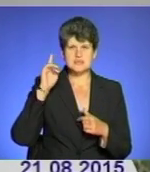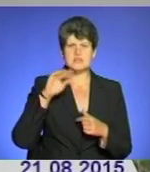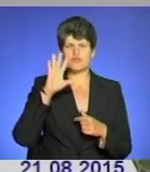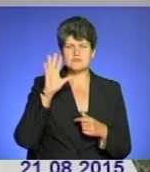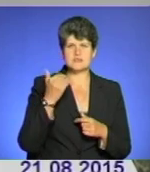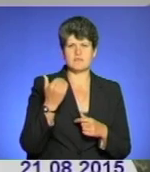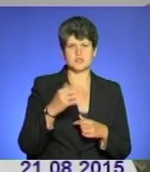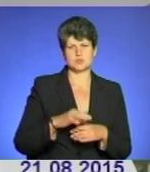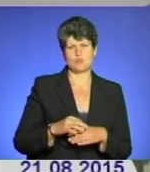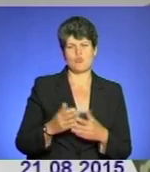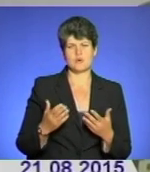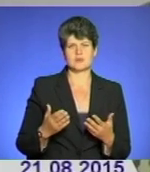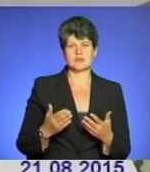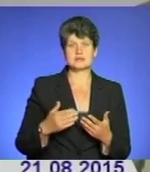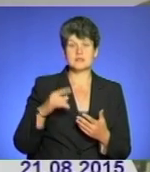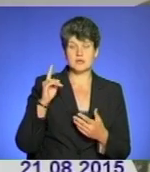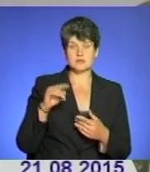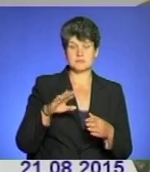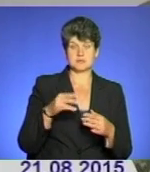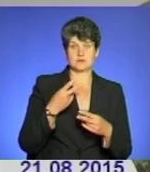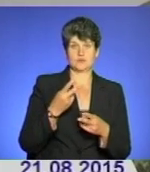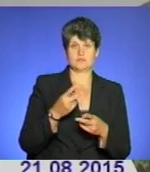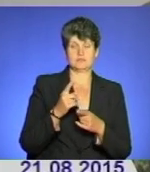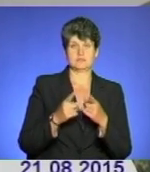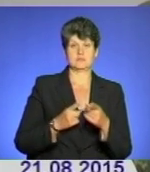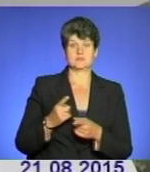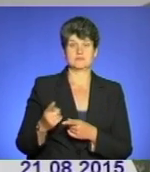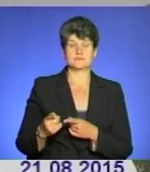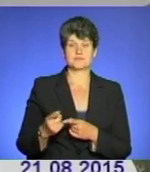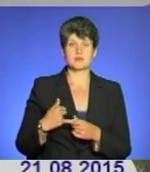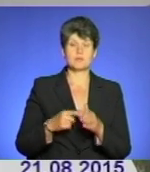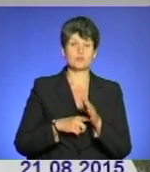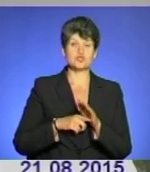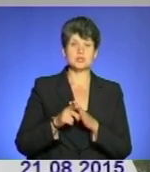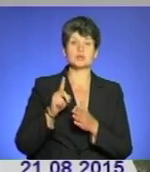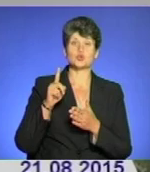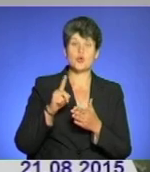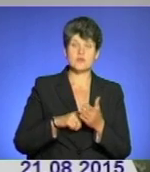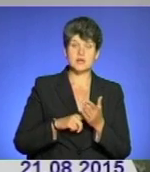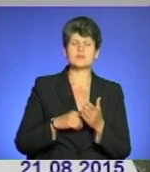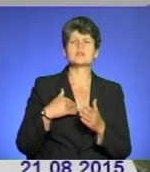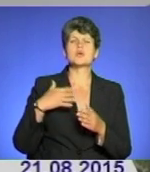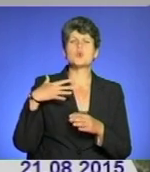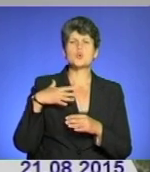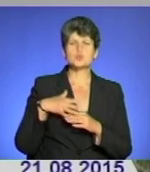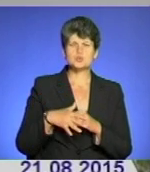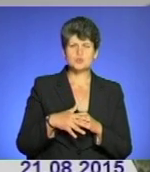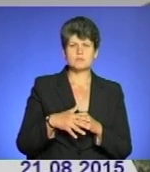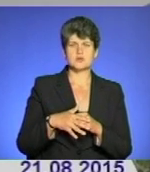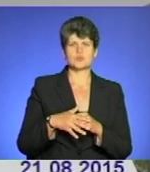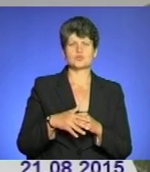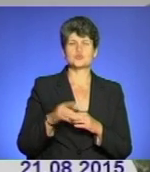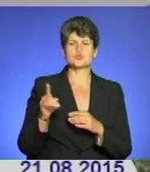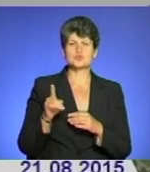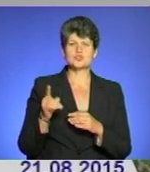болі. І знаєте, після того вони міняються. Вони починають довіряти, бо вони розуміють і усвідомлюють,